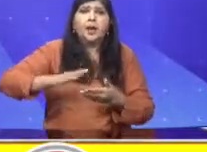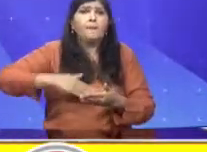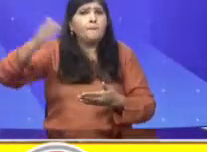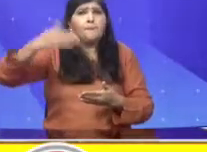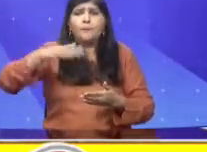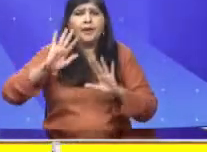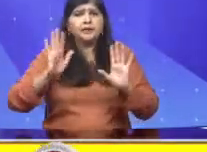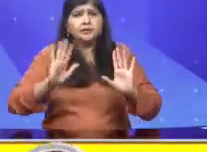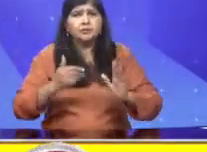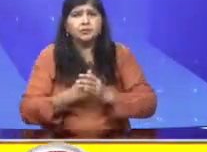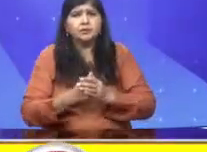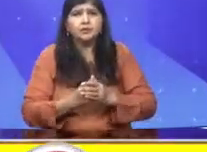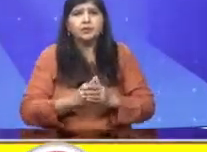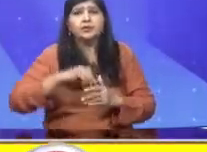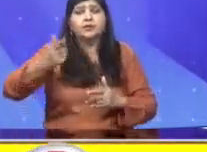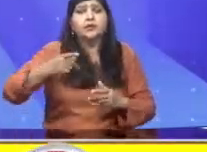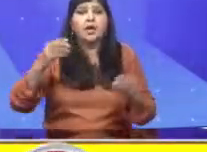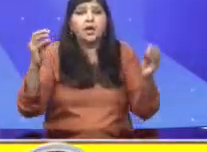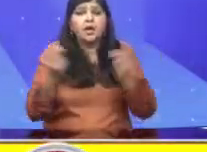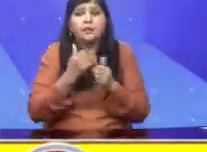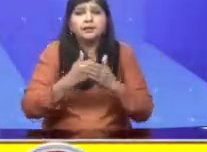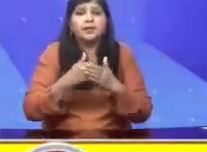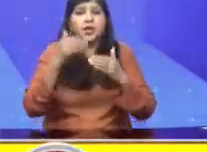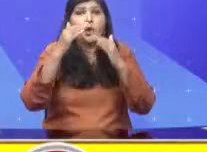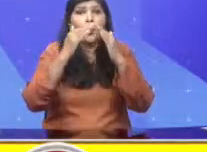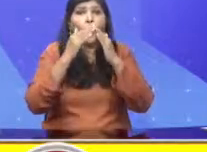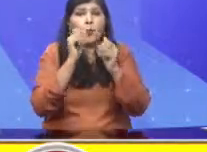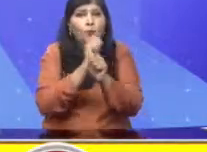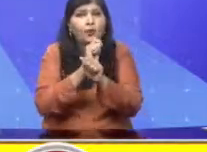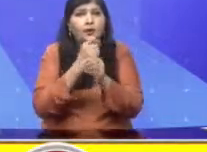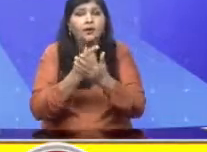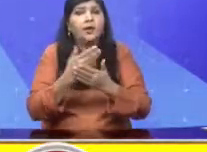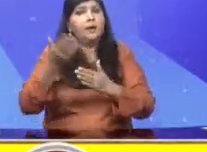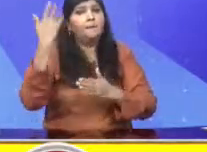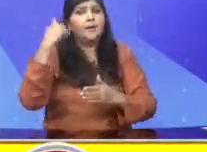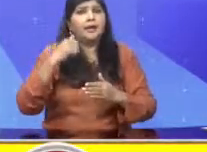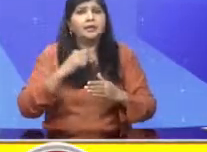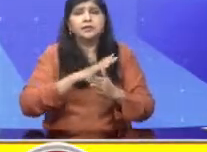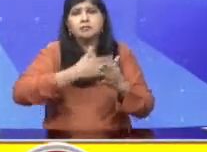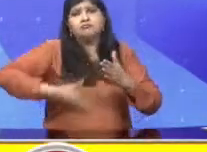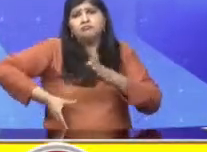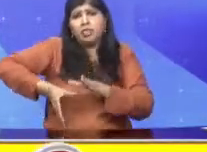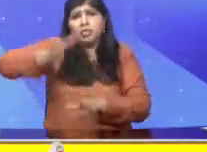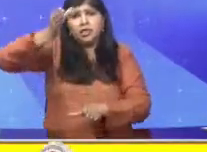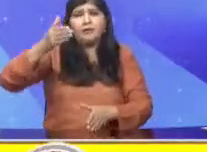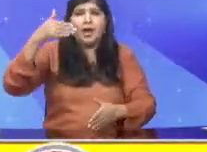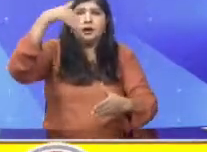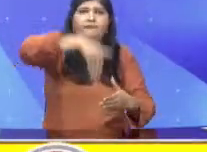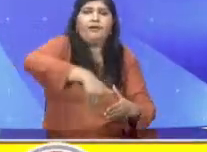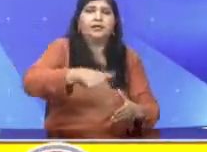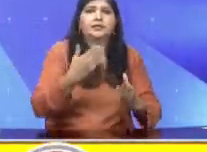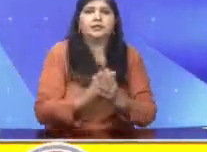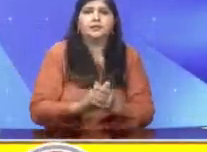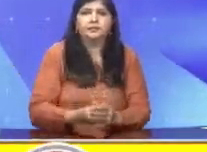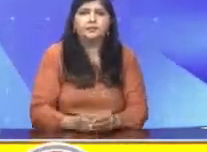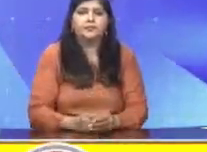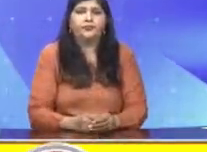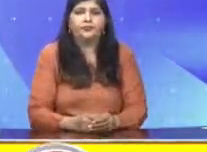pen की जरुवत नहीं होगी और तेजी से घर बनाने के लिए पहले से ही तैयार दिवारों का प्रयोग किया जाएगा